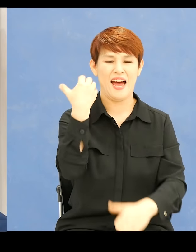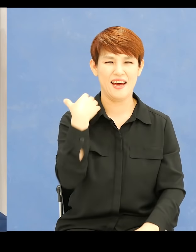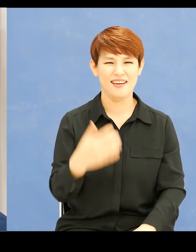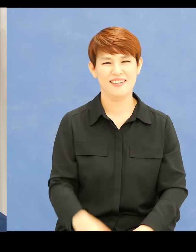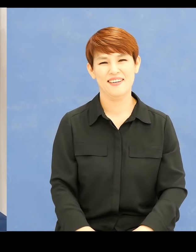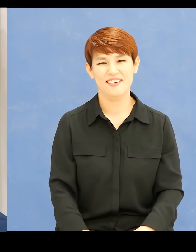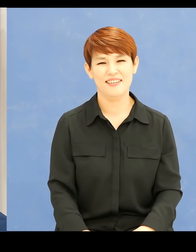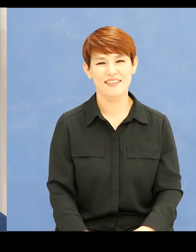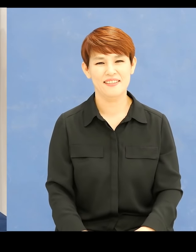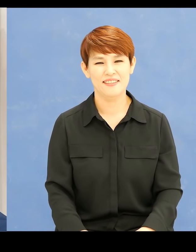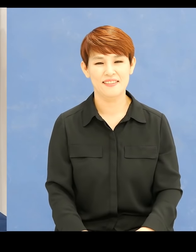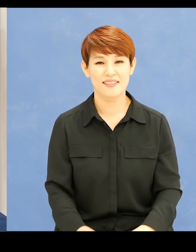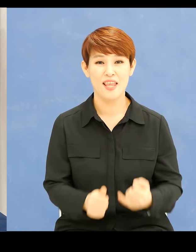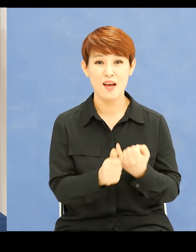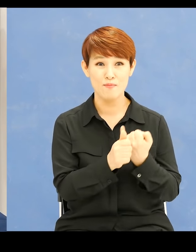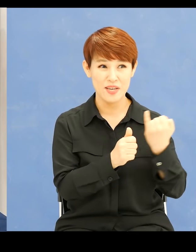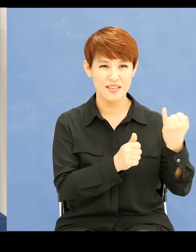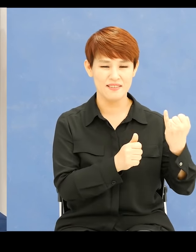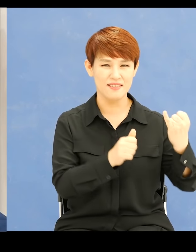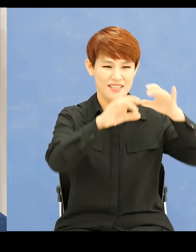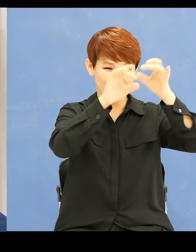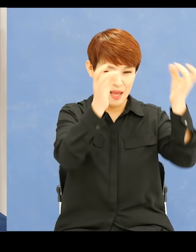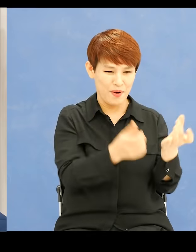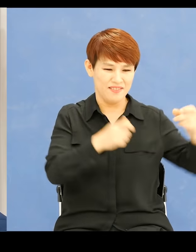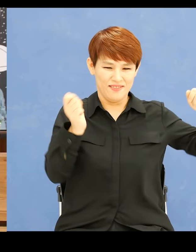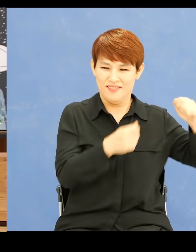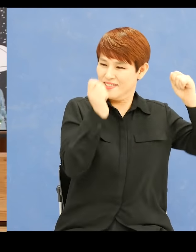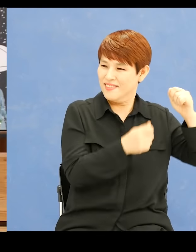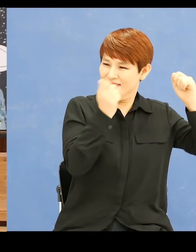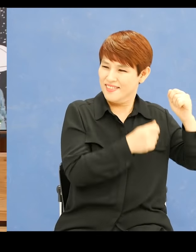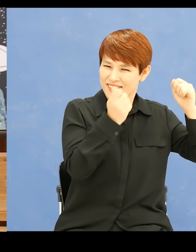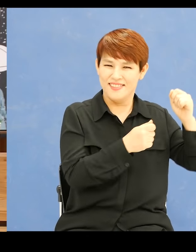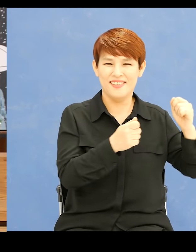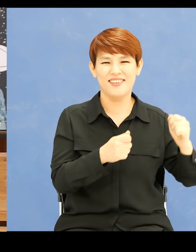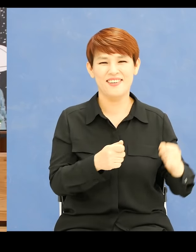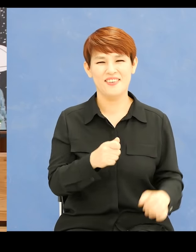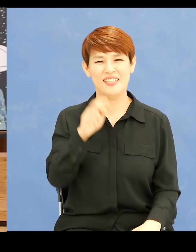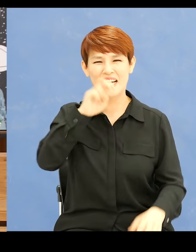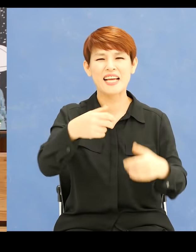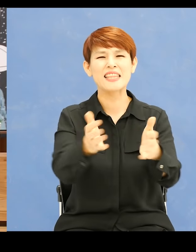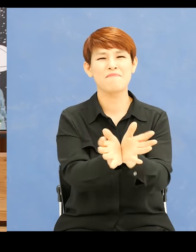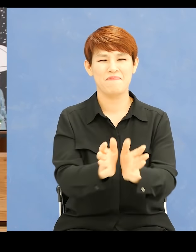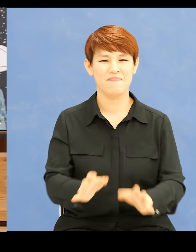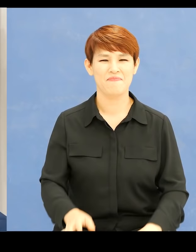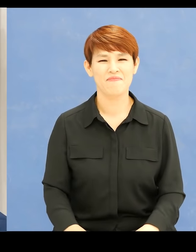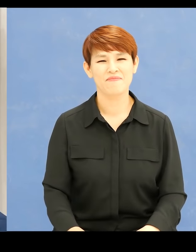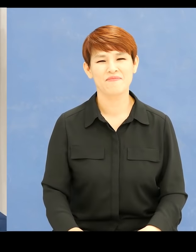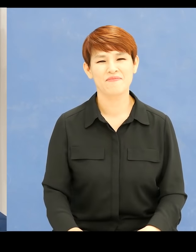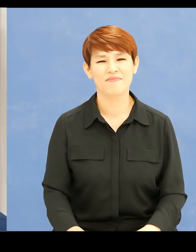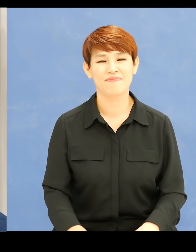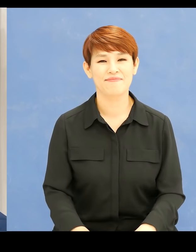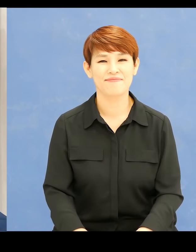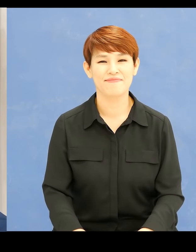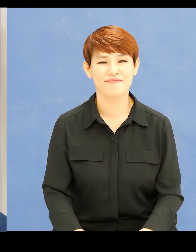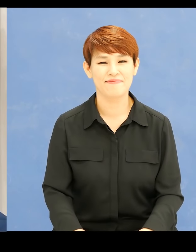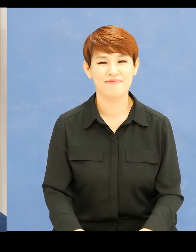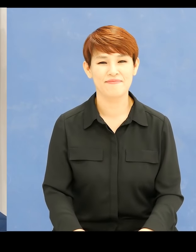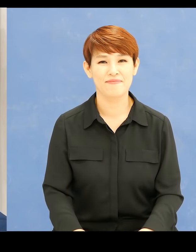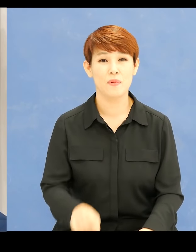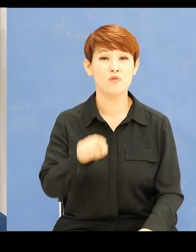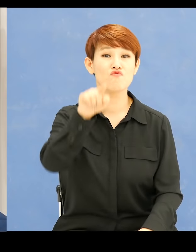같은 성신여 하고 이제 저희 아내는 옆에서 탬버린 치고 이제 이렇게 탬버린 이게 우리 찬양팀이거든요. 이제 막